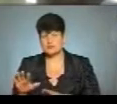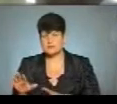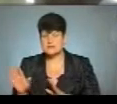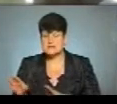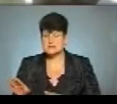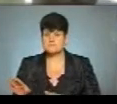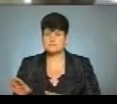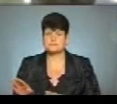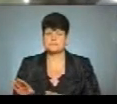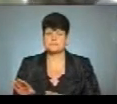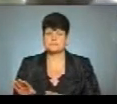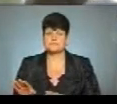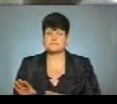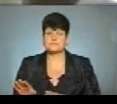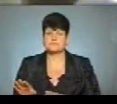місці.